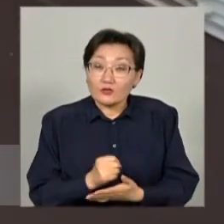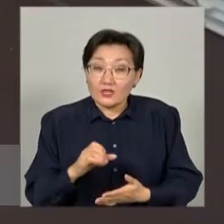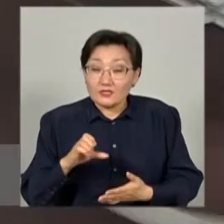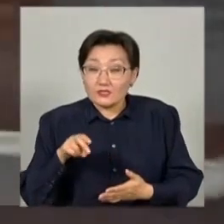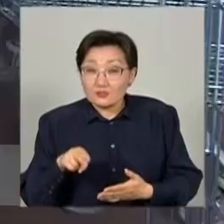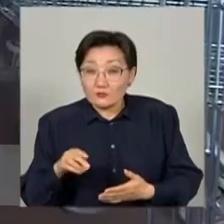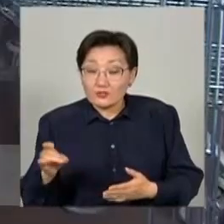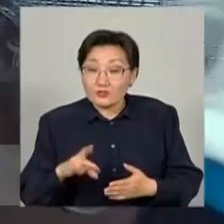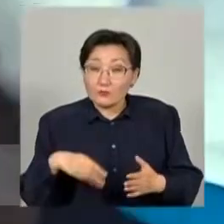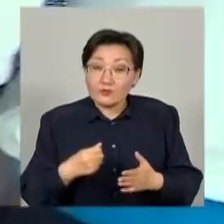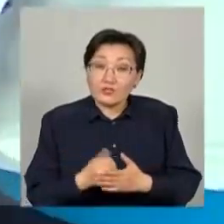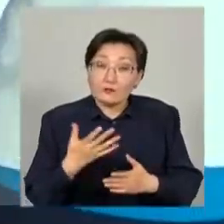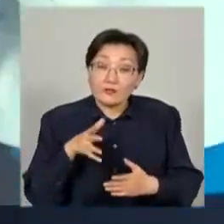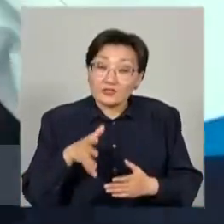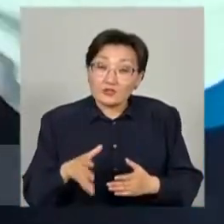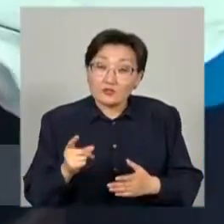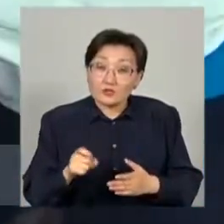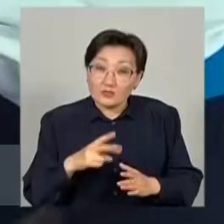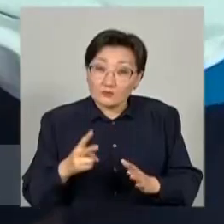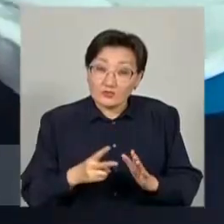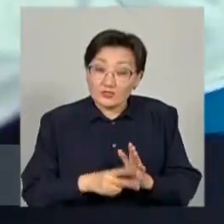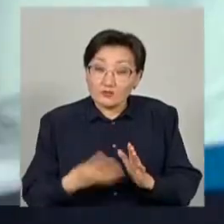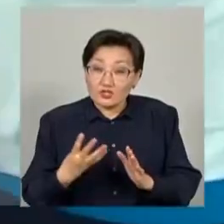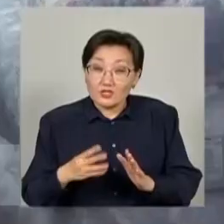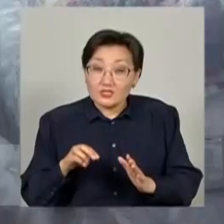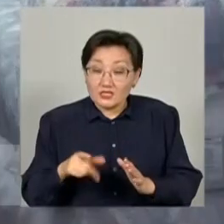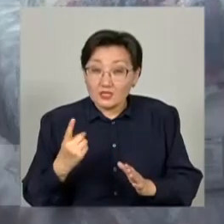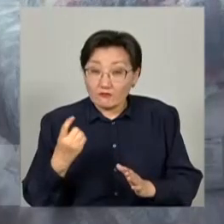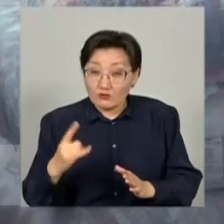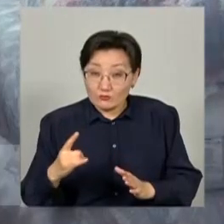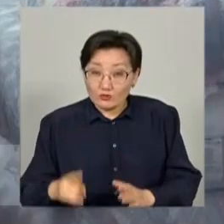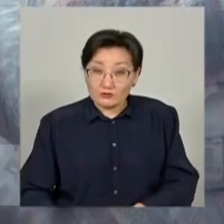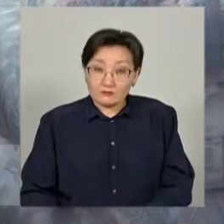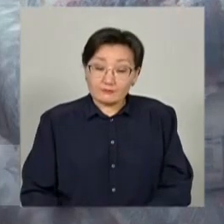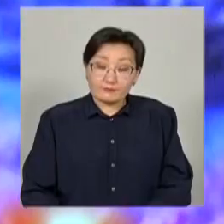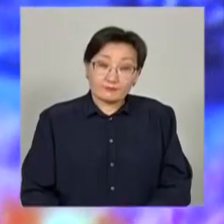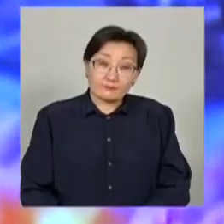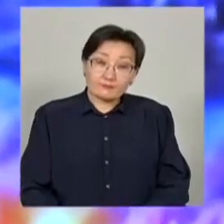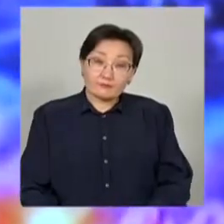Размер выплаты составляет 5174 тенге на одного ребенка.